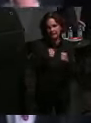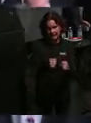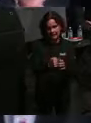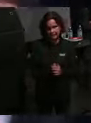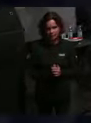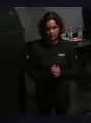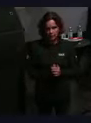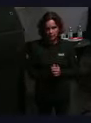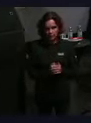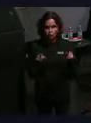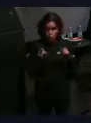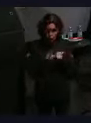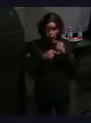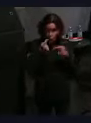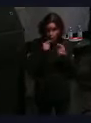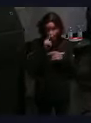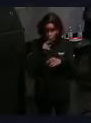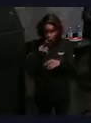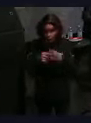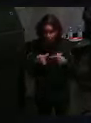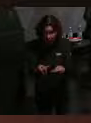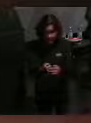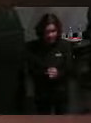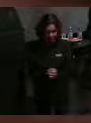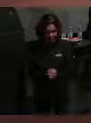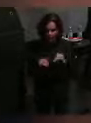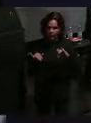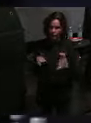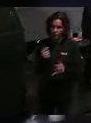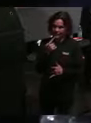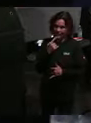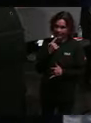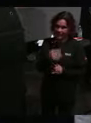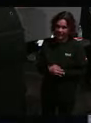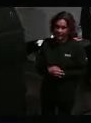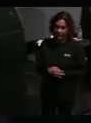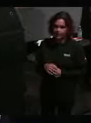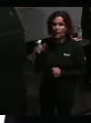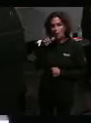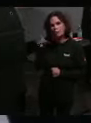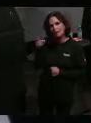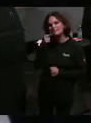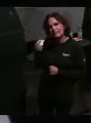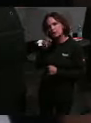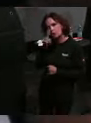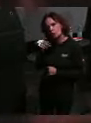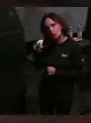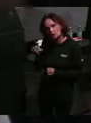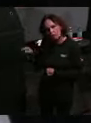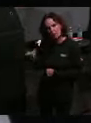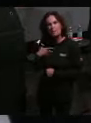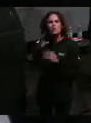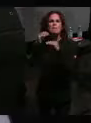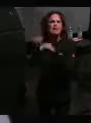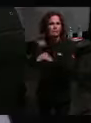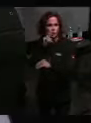det sånn man uttaler det fortsatt på nynorsk? Ja, altså Kjetil Lund pleier å si det på nynorsk. Men han mye bedre på